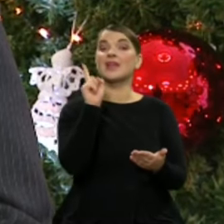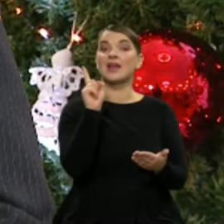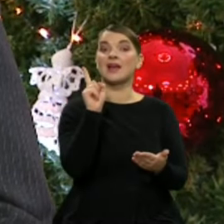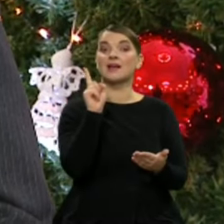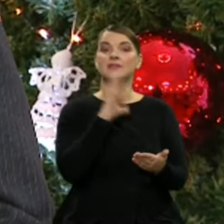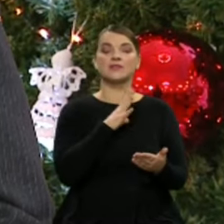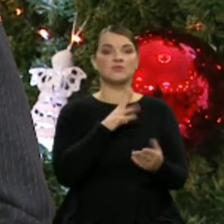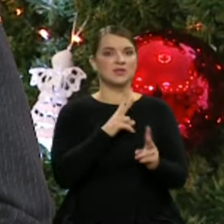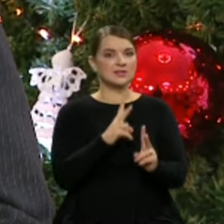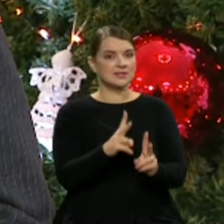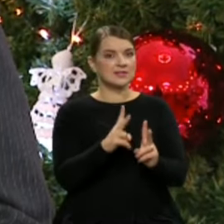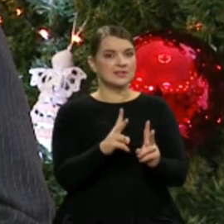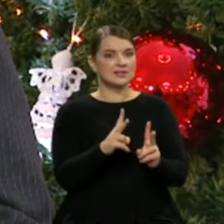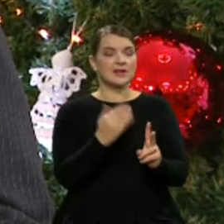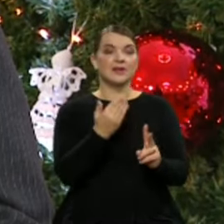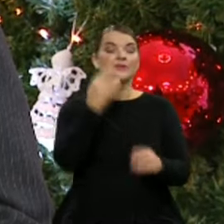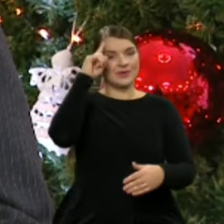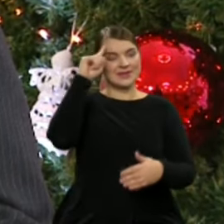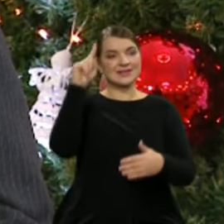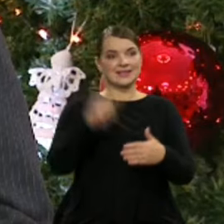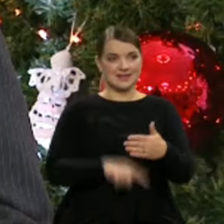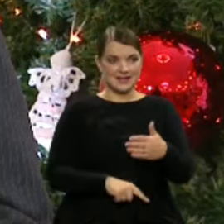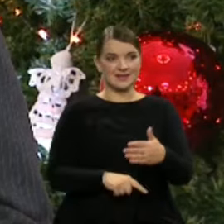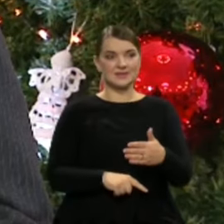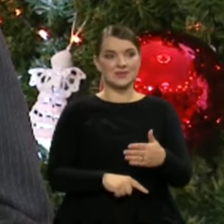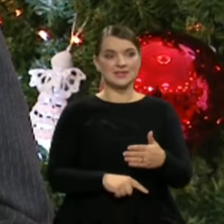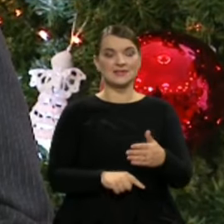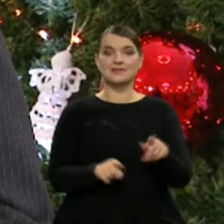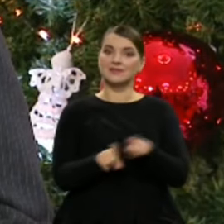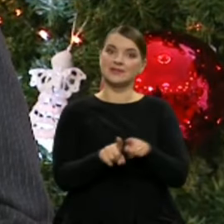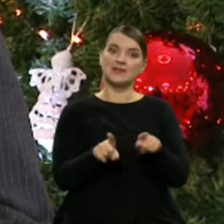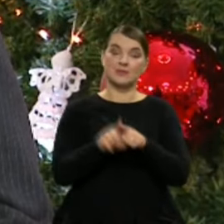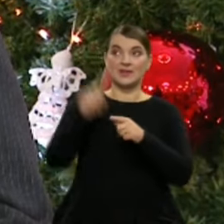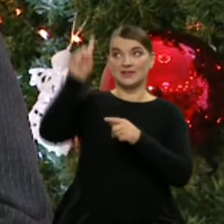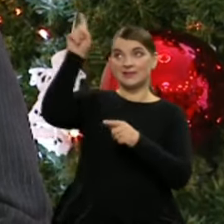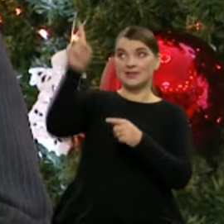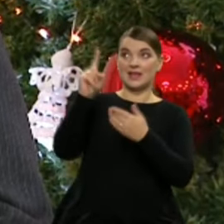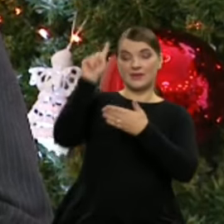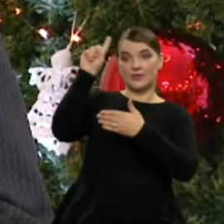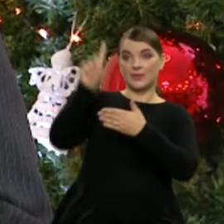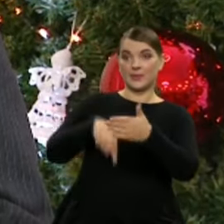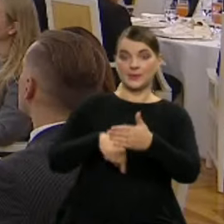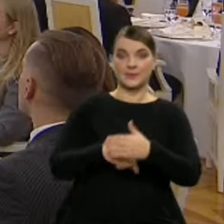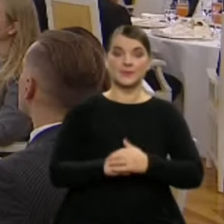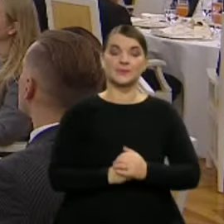nepajudinamas, tai tikėjimas ir pasitikėjimas Dievu.